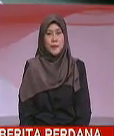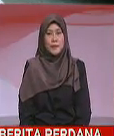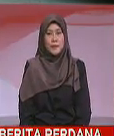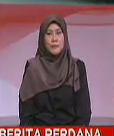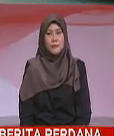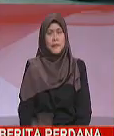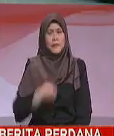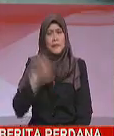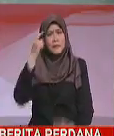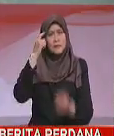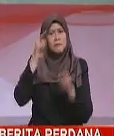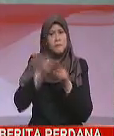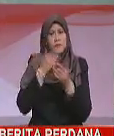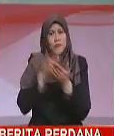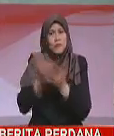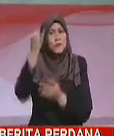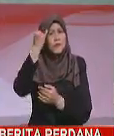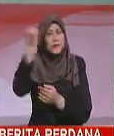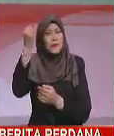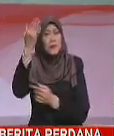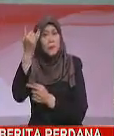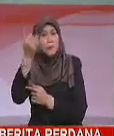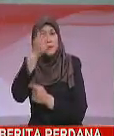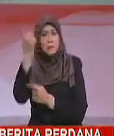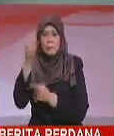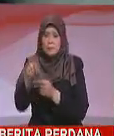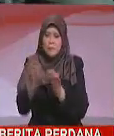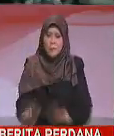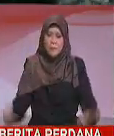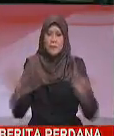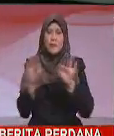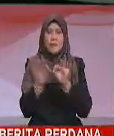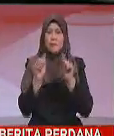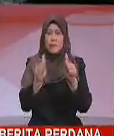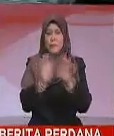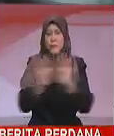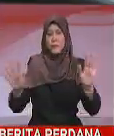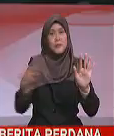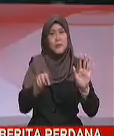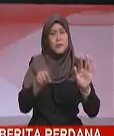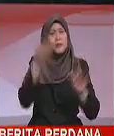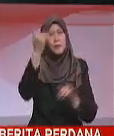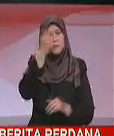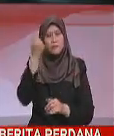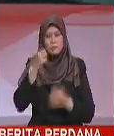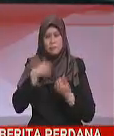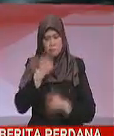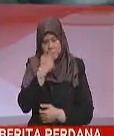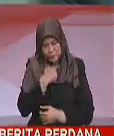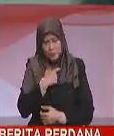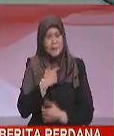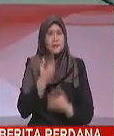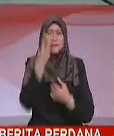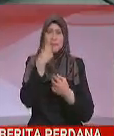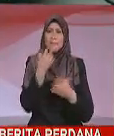I think that's a great idea. You know why? Because they are the most important people. It really makes me cry. They give so much of